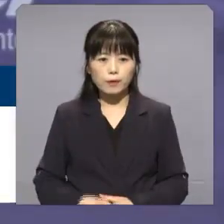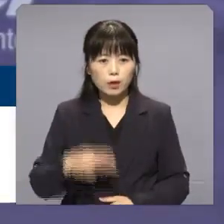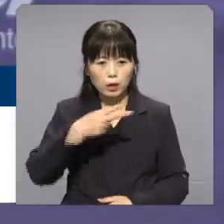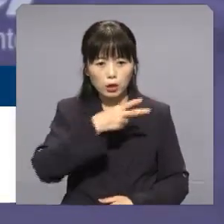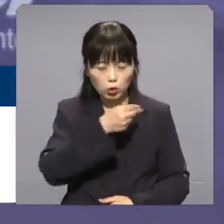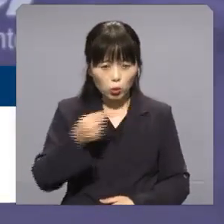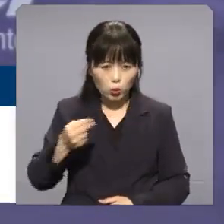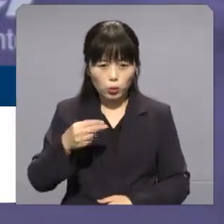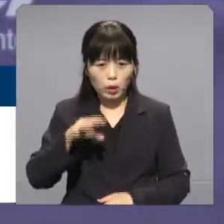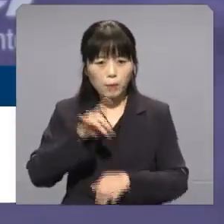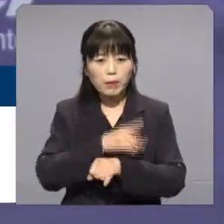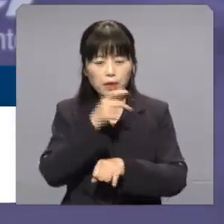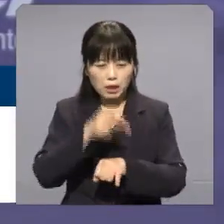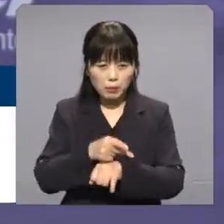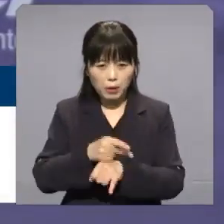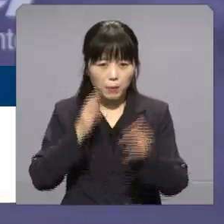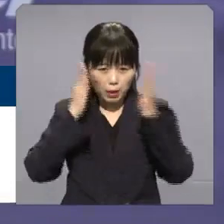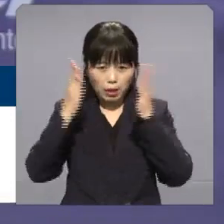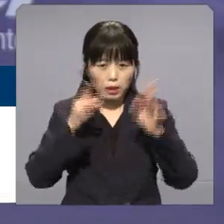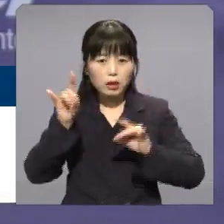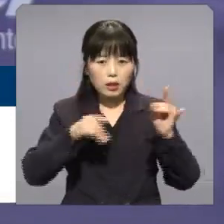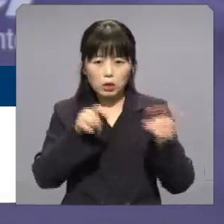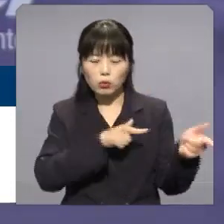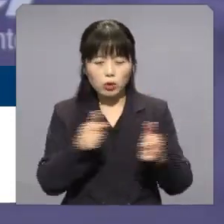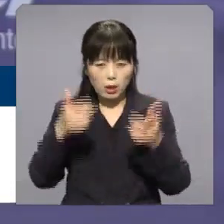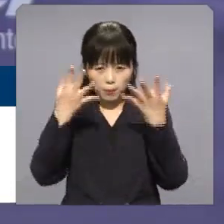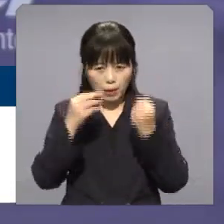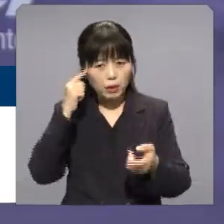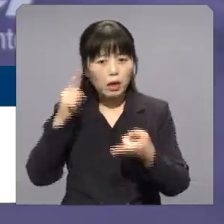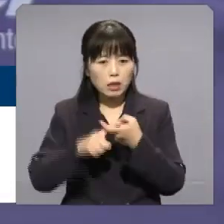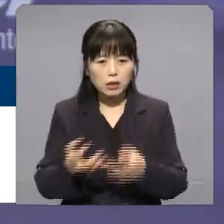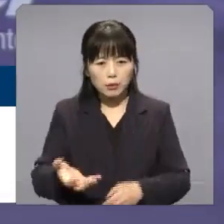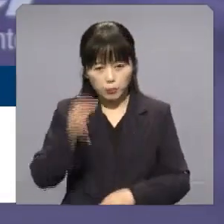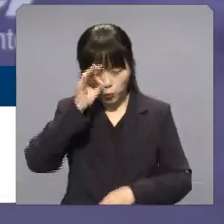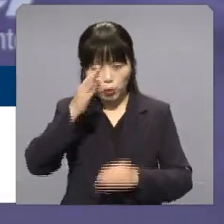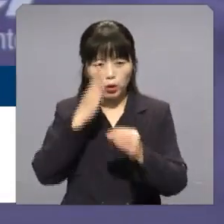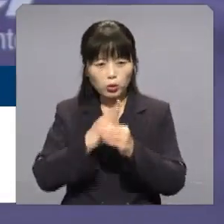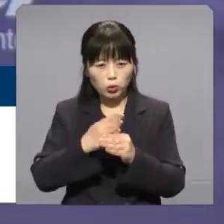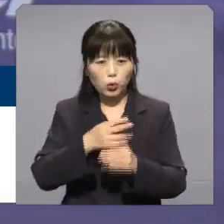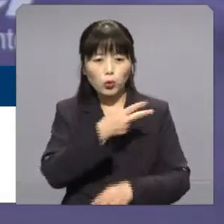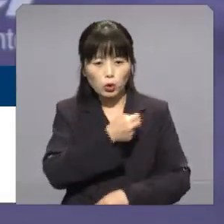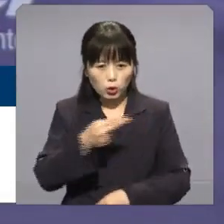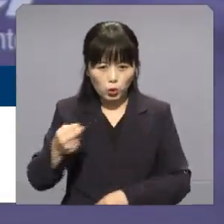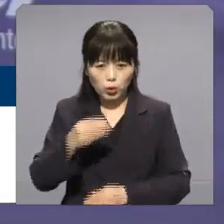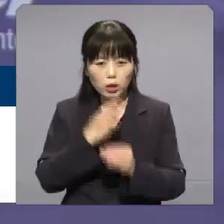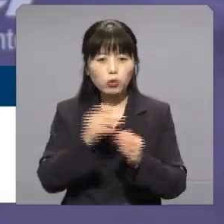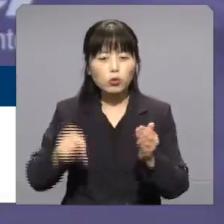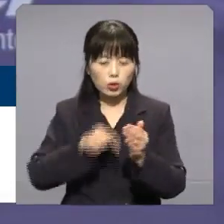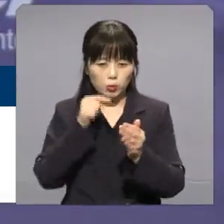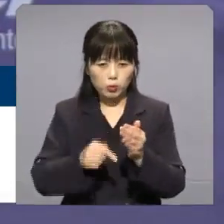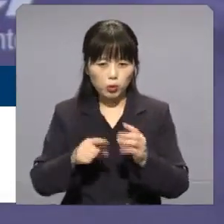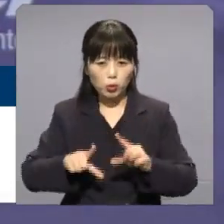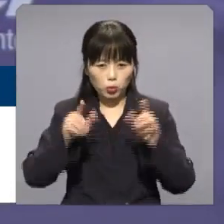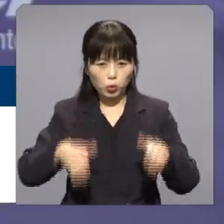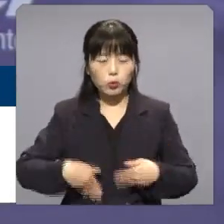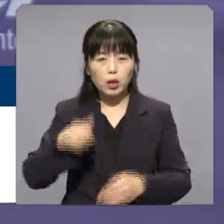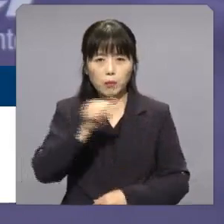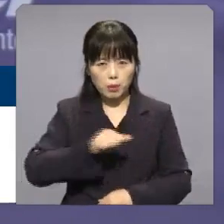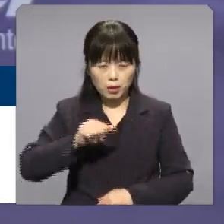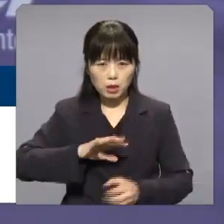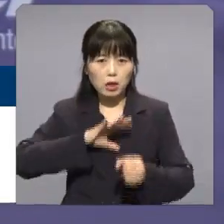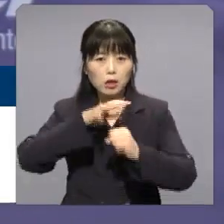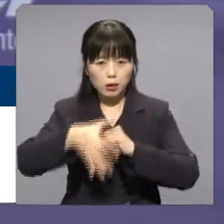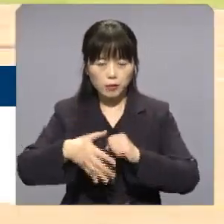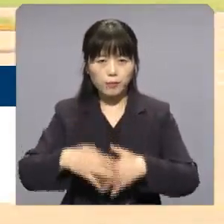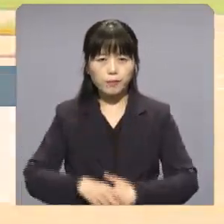인도네시아, 또 필리핀, 말레이시아, 태국 등에서 많은 관심을 보이고 있습니다. 그래서 인도네시아를 기점으로 해가지고 동남아